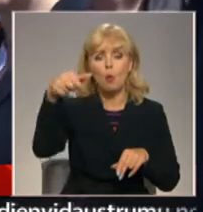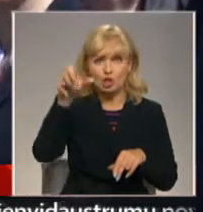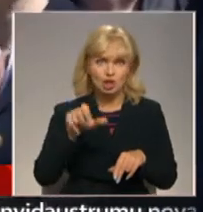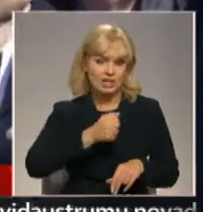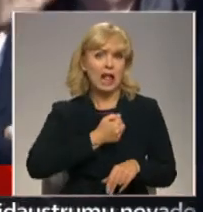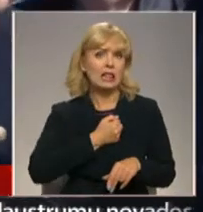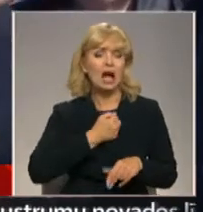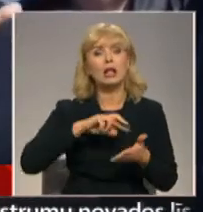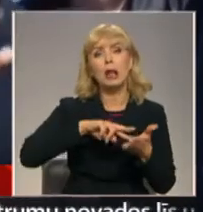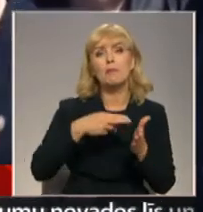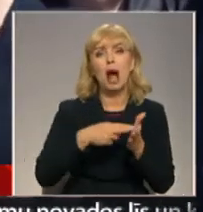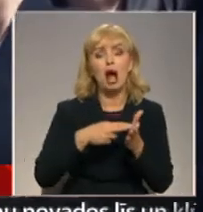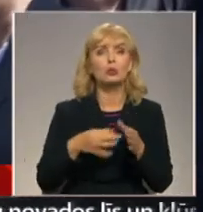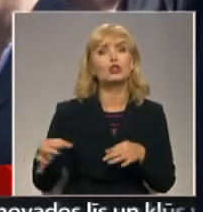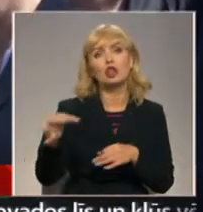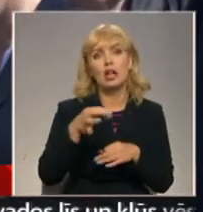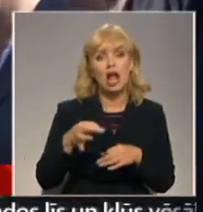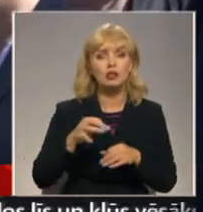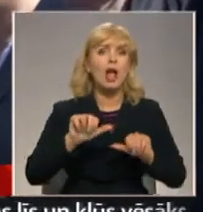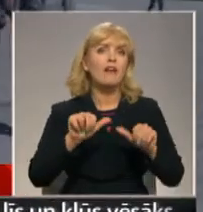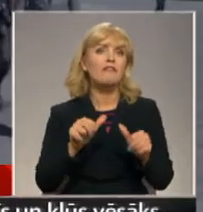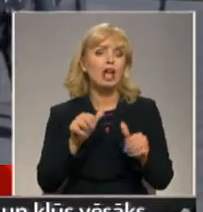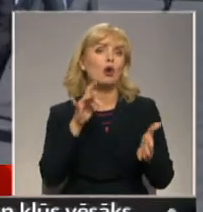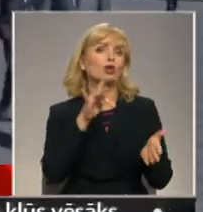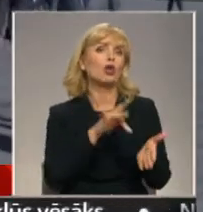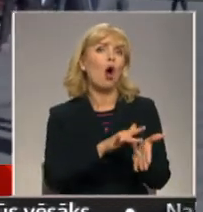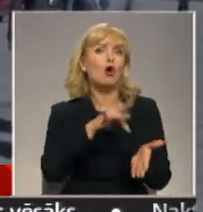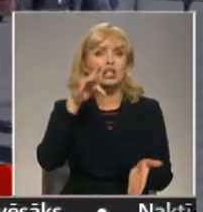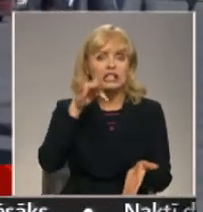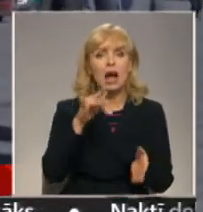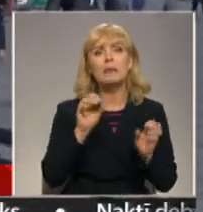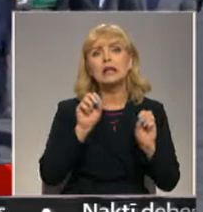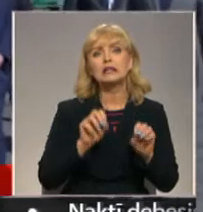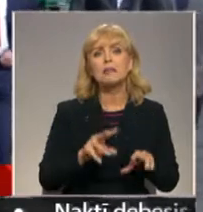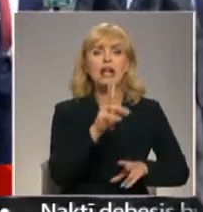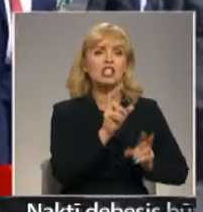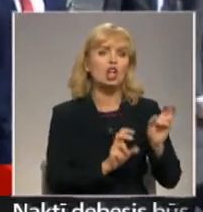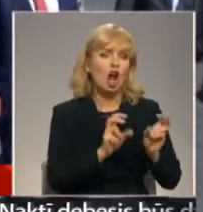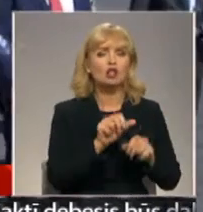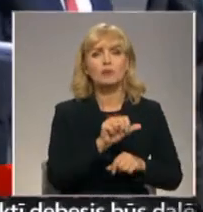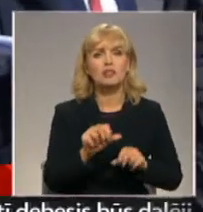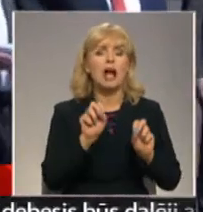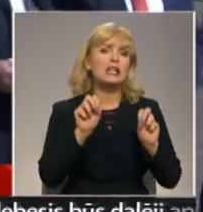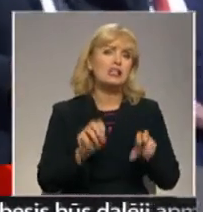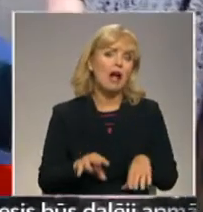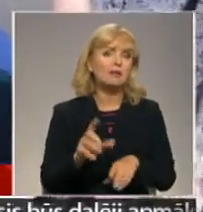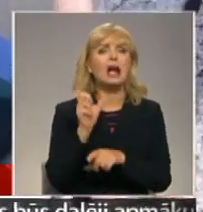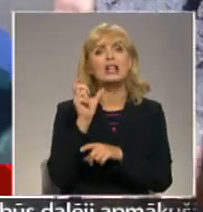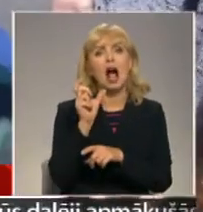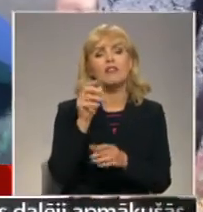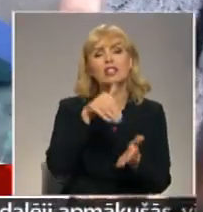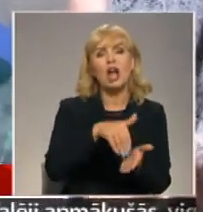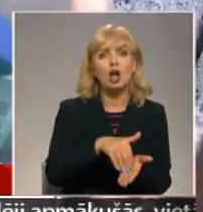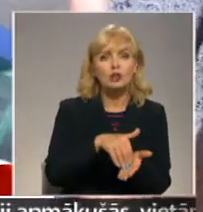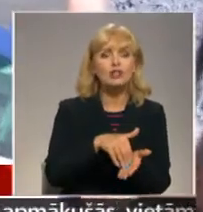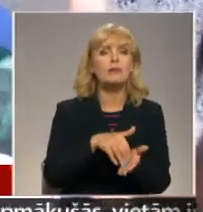reģions šeit tuvākajā laikā cer veidot loģistikas centru ar speciālām ražošanas zonām, papildus kravas automašīnu stāvvietām,